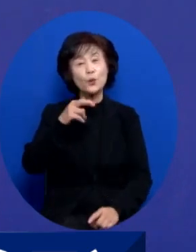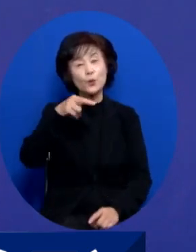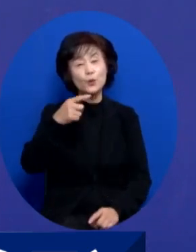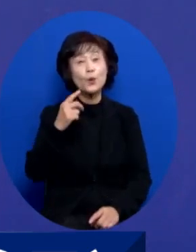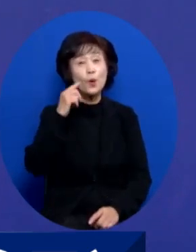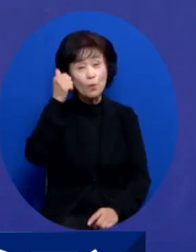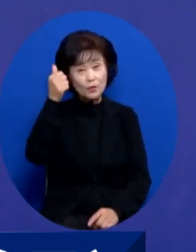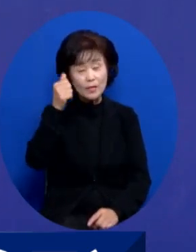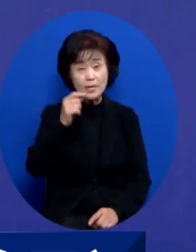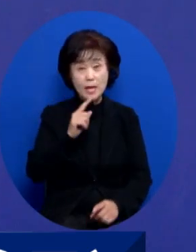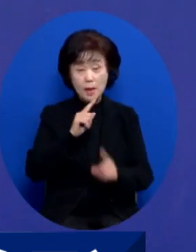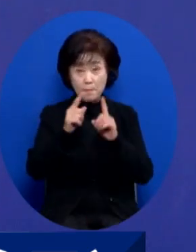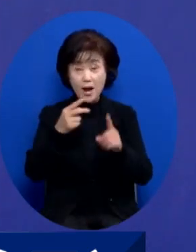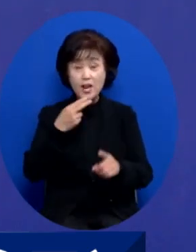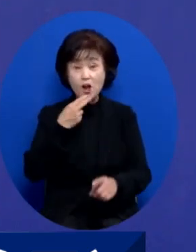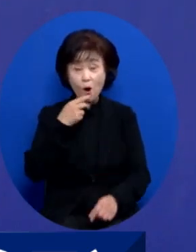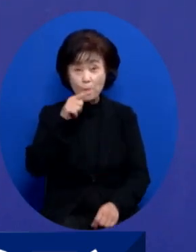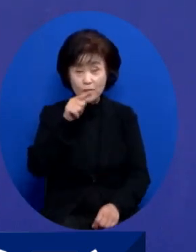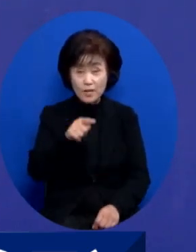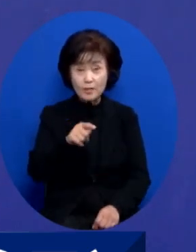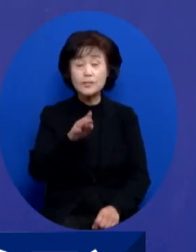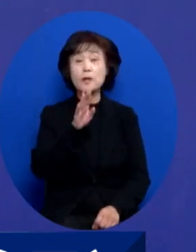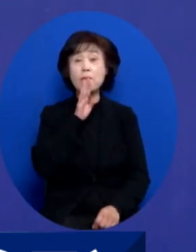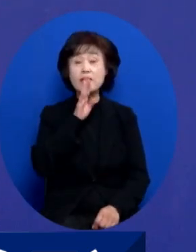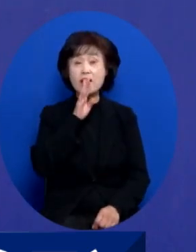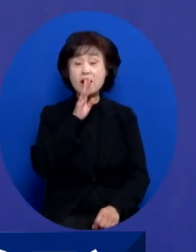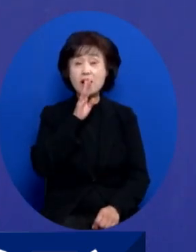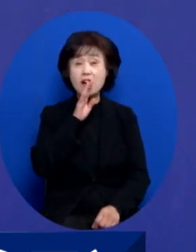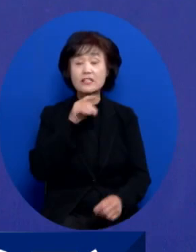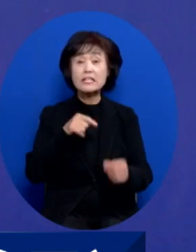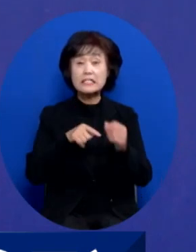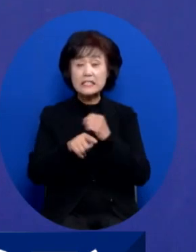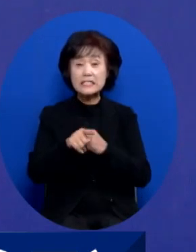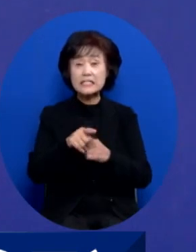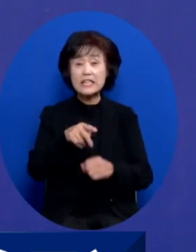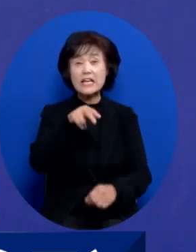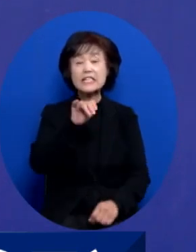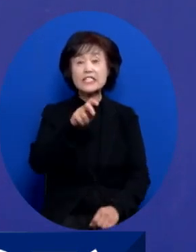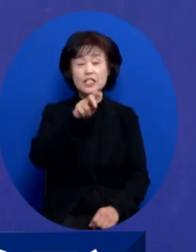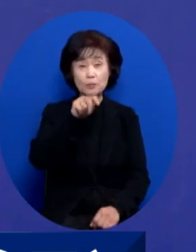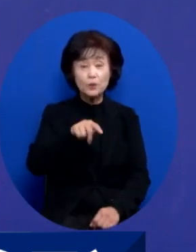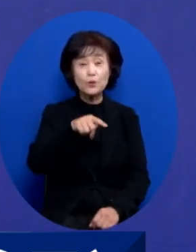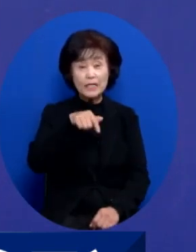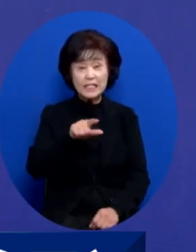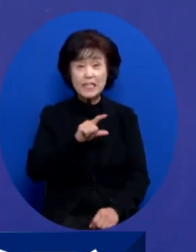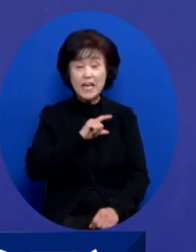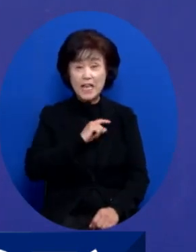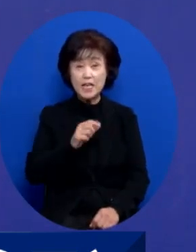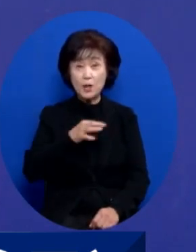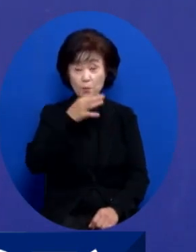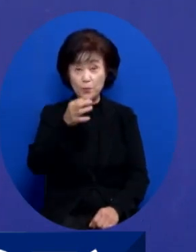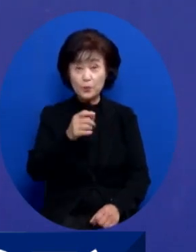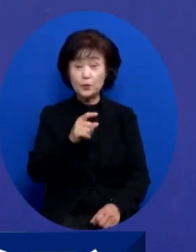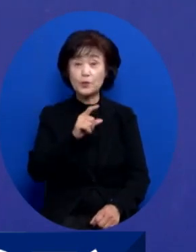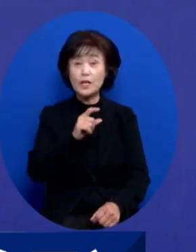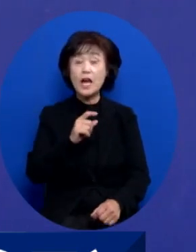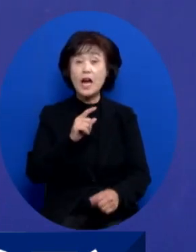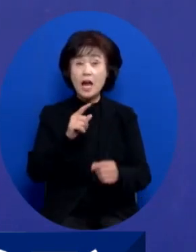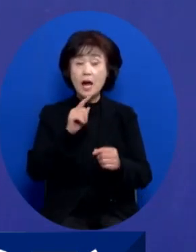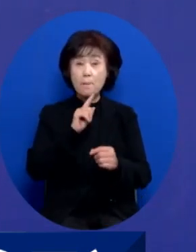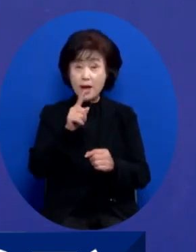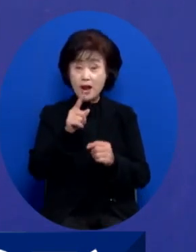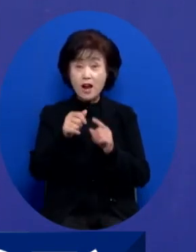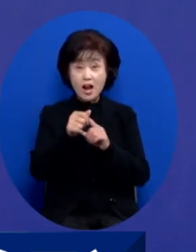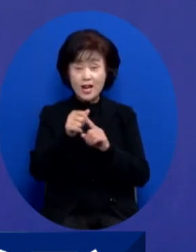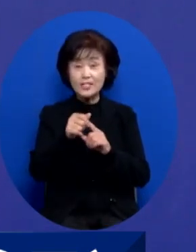말이 없는 것이 옳다는 뜻의 심우원이라는 호를 가진 이용도 목사의 삶과 신앙을 담은 창작 뮤지컬이 전석